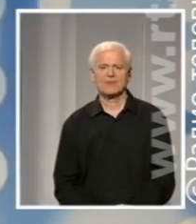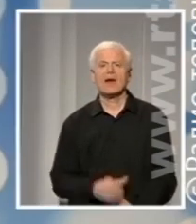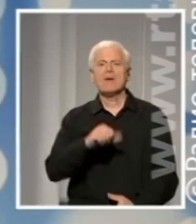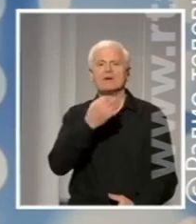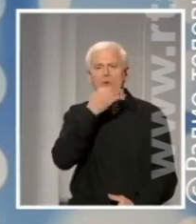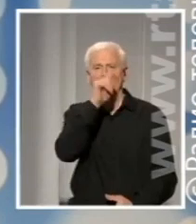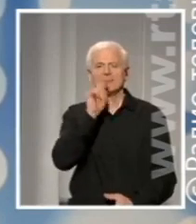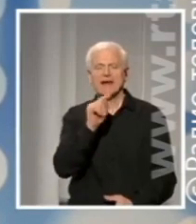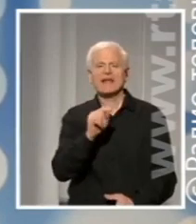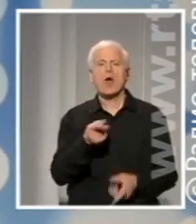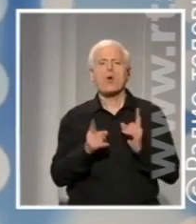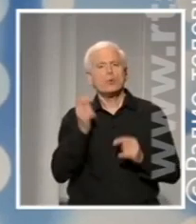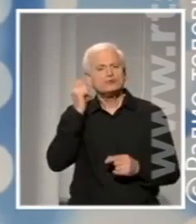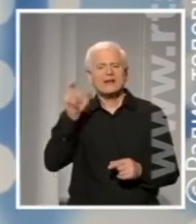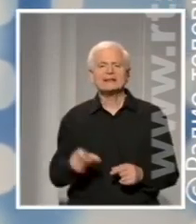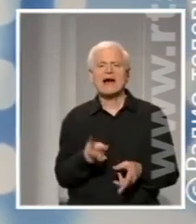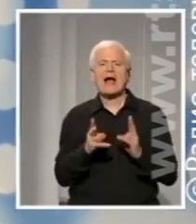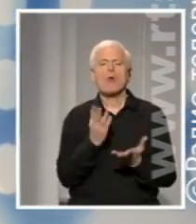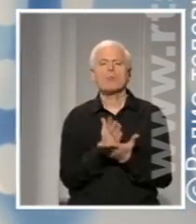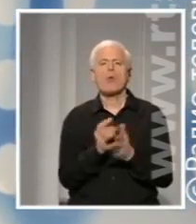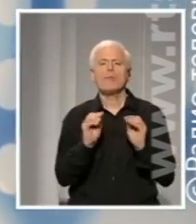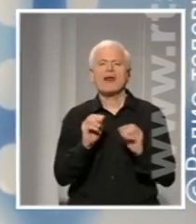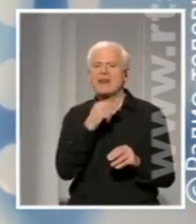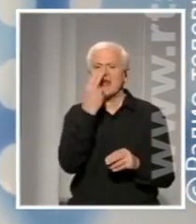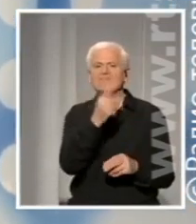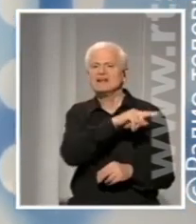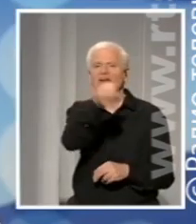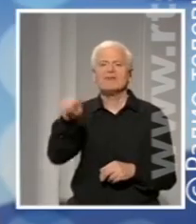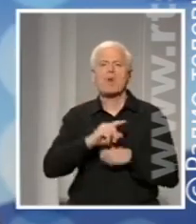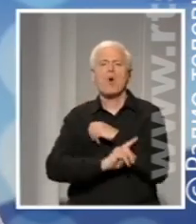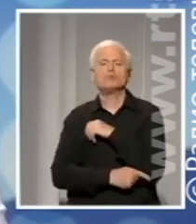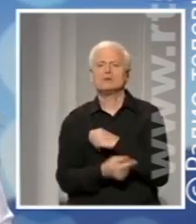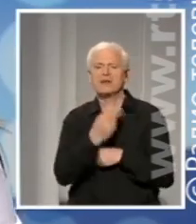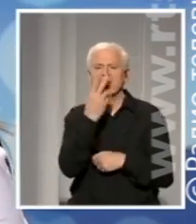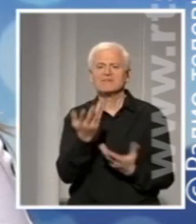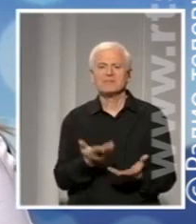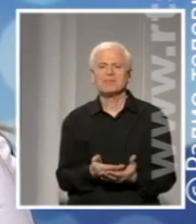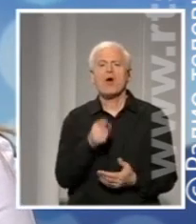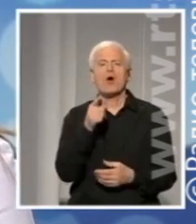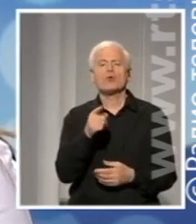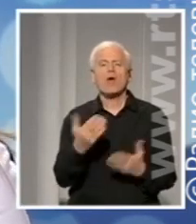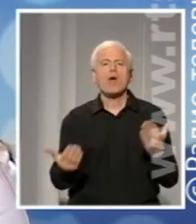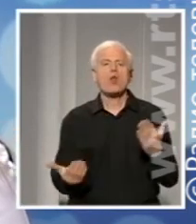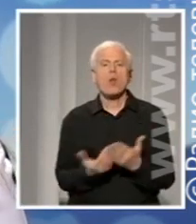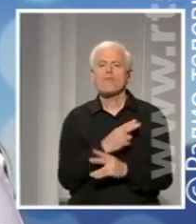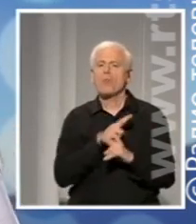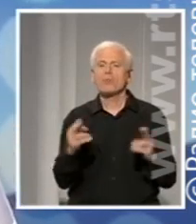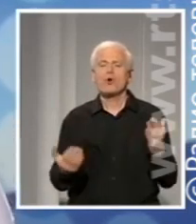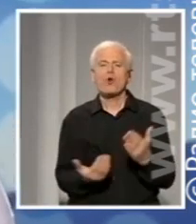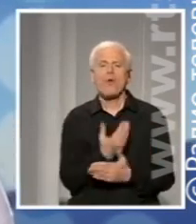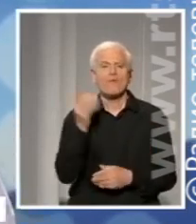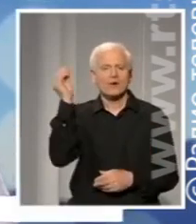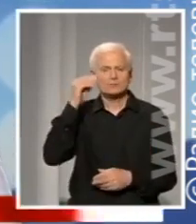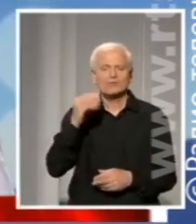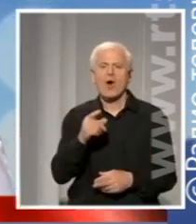Prvo pitanje za učiteljicu, kako je predavati nevidljivim učenicima? Pa, to je jedno novo iskustvo,